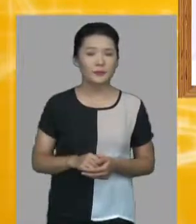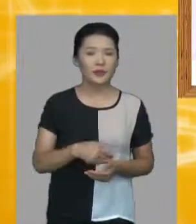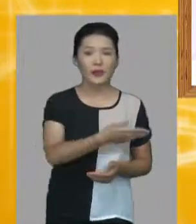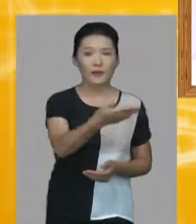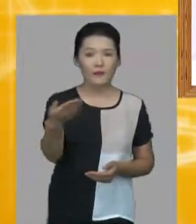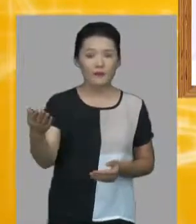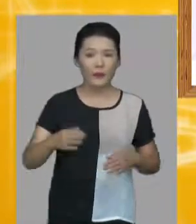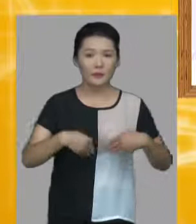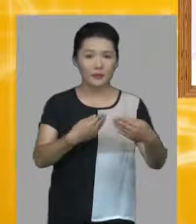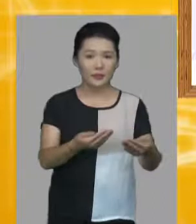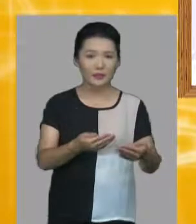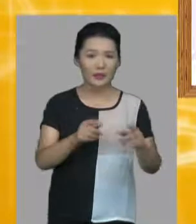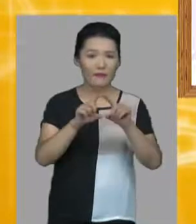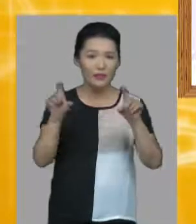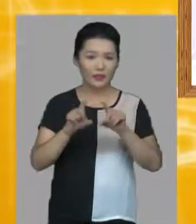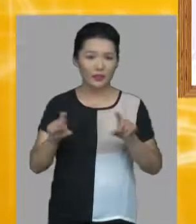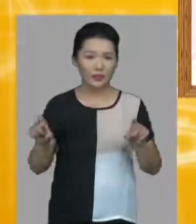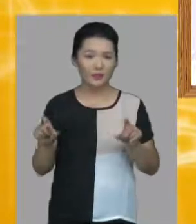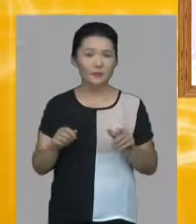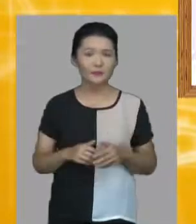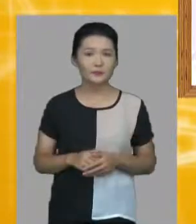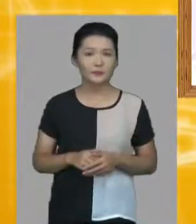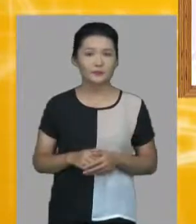Вам даны выражения.